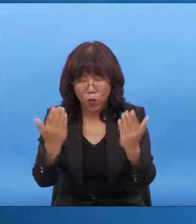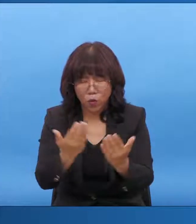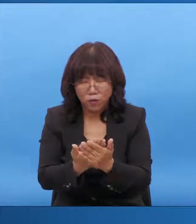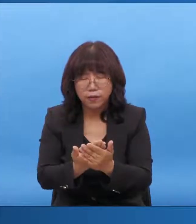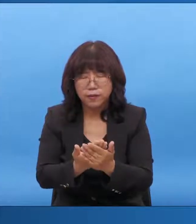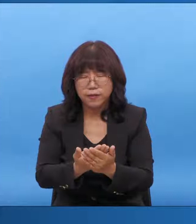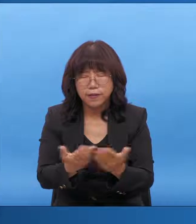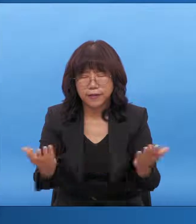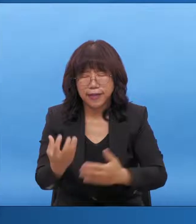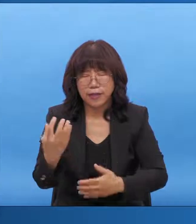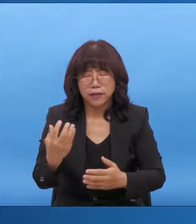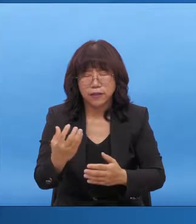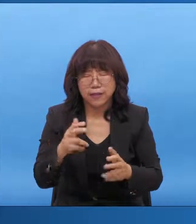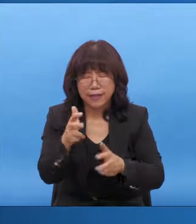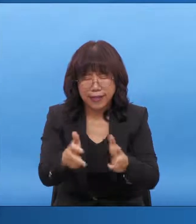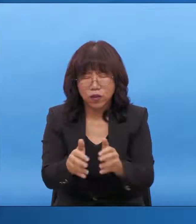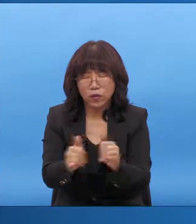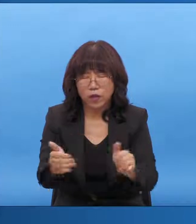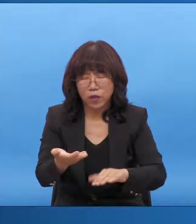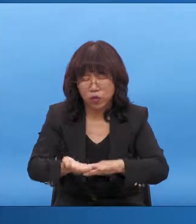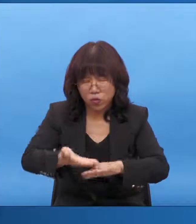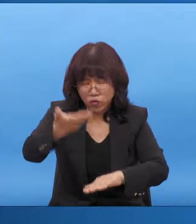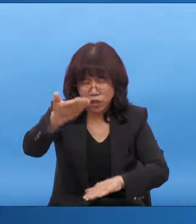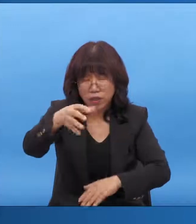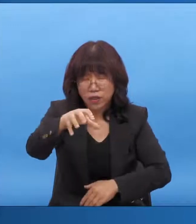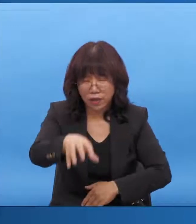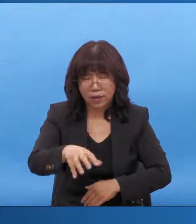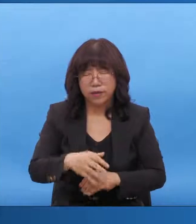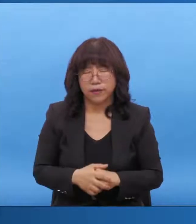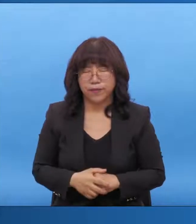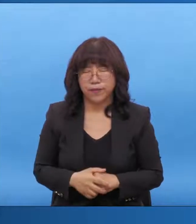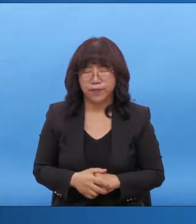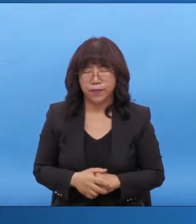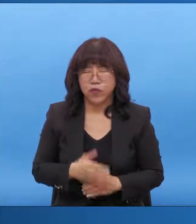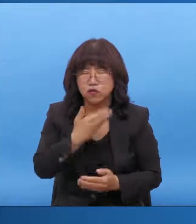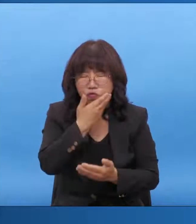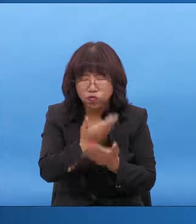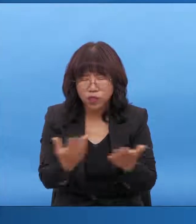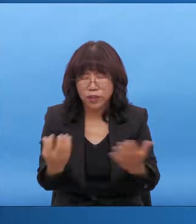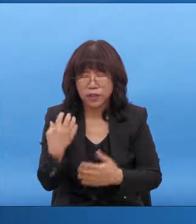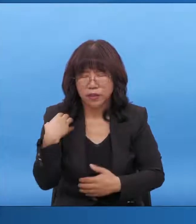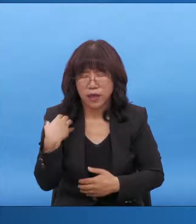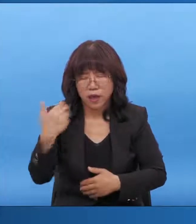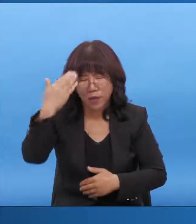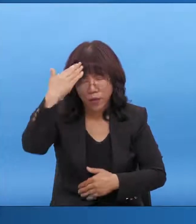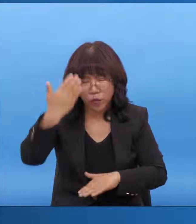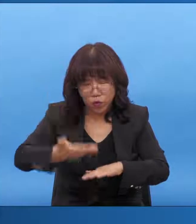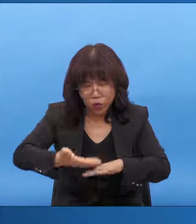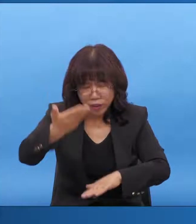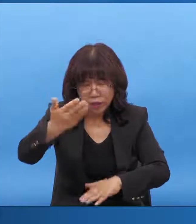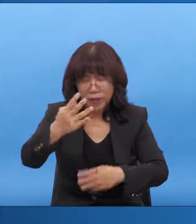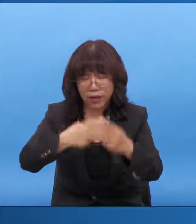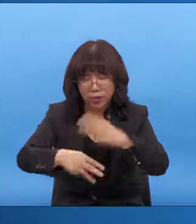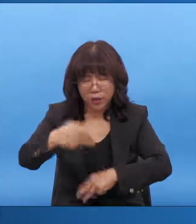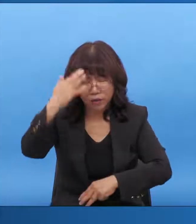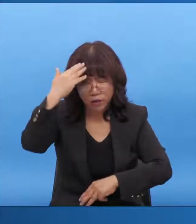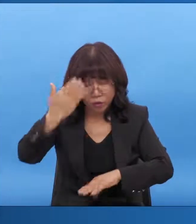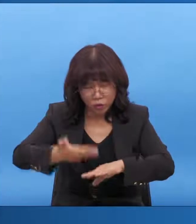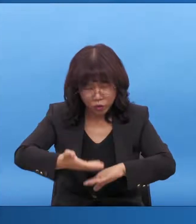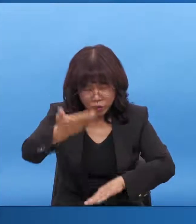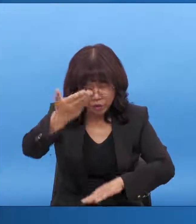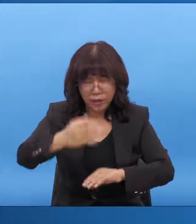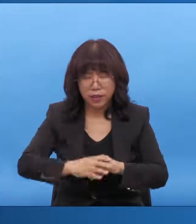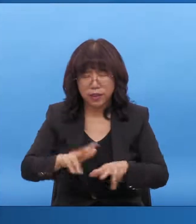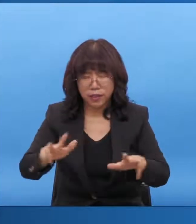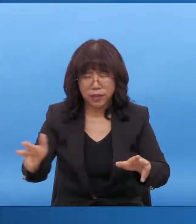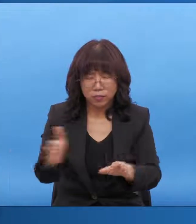산업인들을 위해 upon all the business people who will save these dying and closing churches, 중직자들을 위해 for all the business 우리 people, 렘넌트들을 위해 upon all the